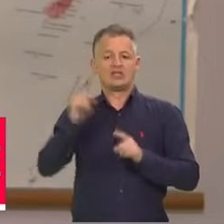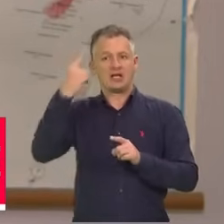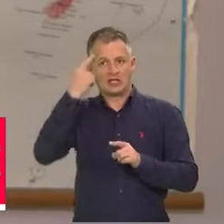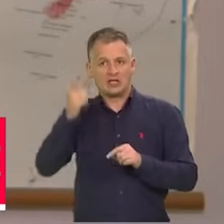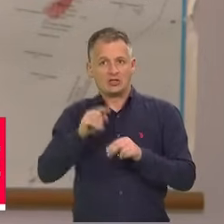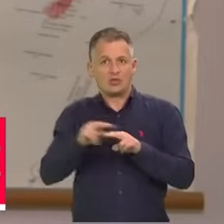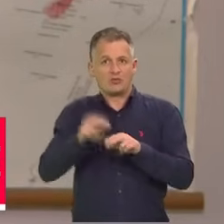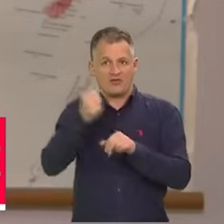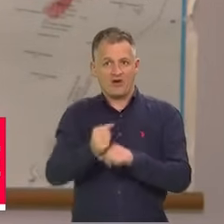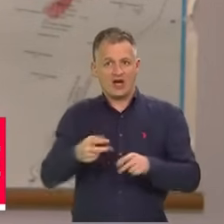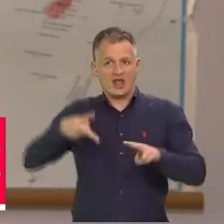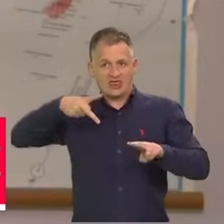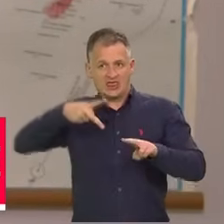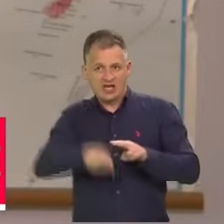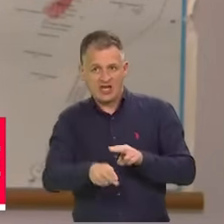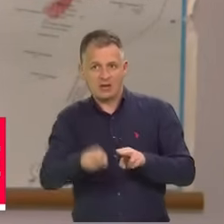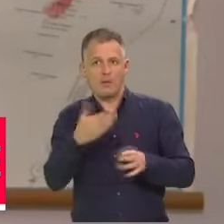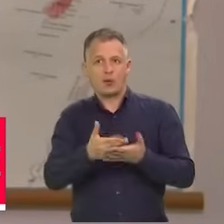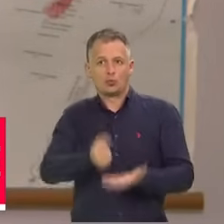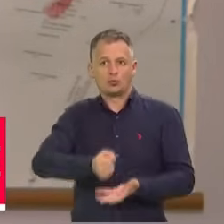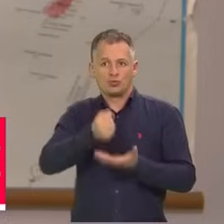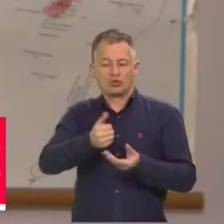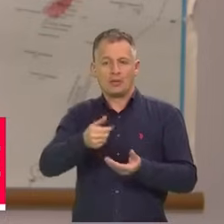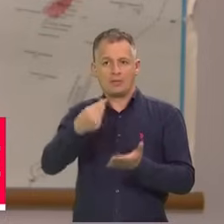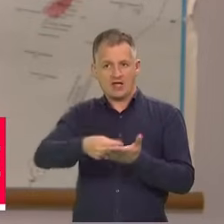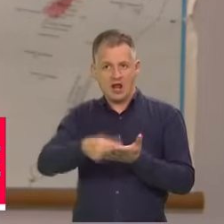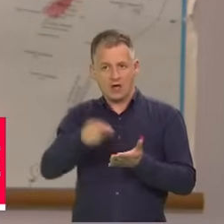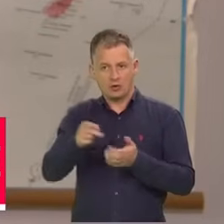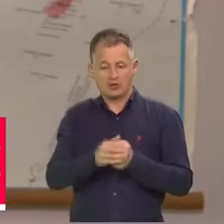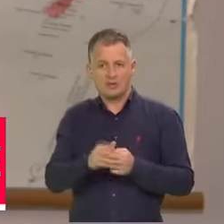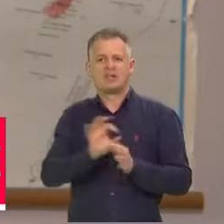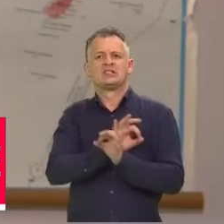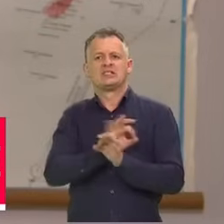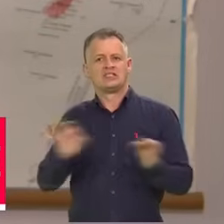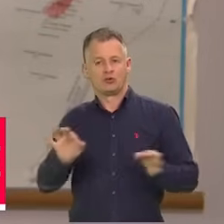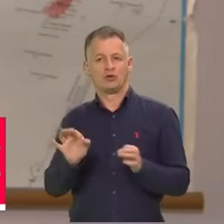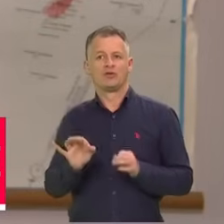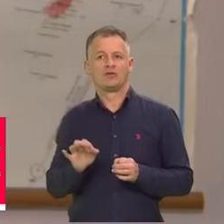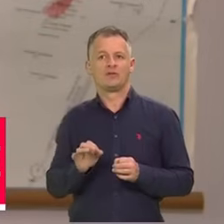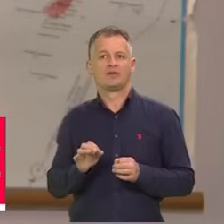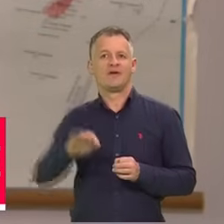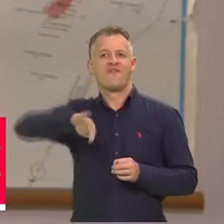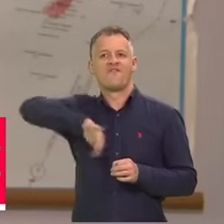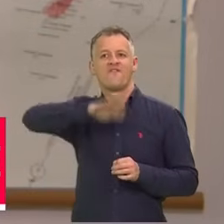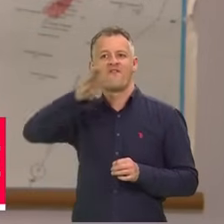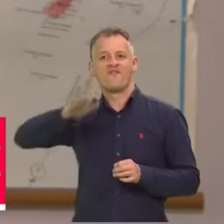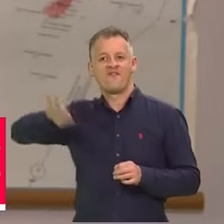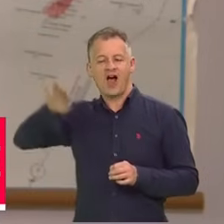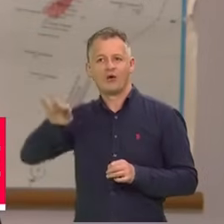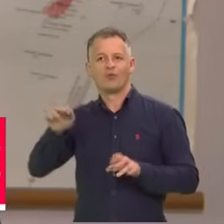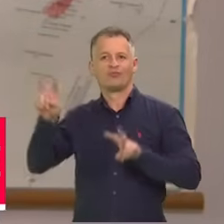să facă tăieri pe anumite categorii profesionale, sunt mai mult ca singur că valul de